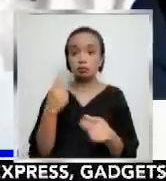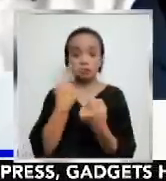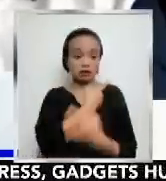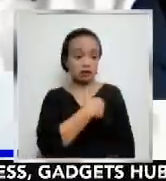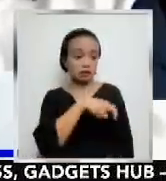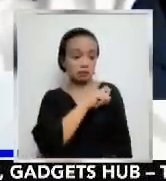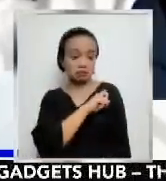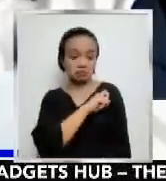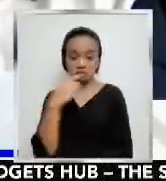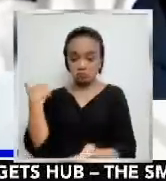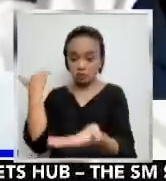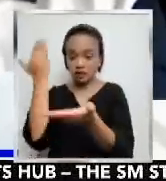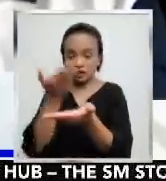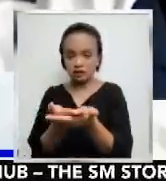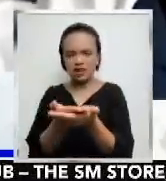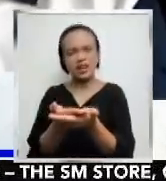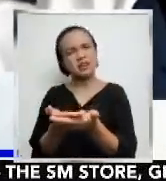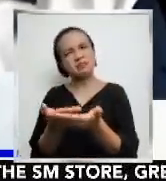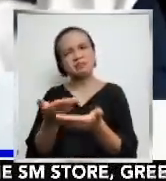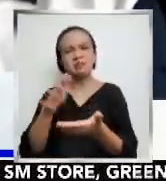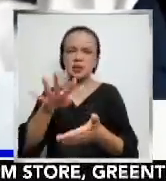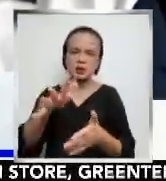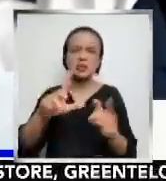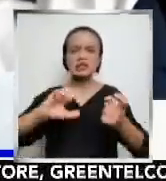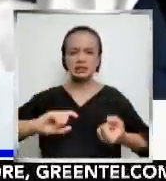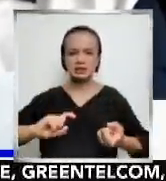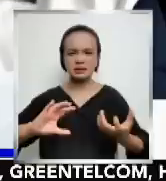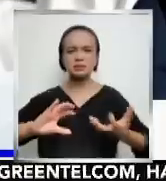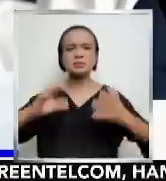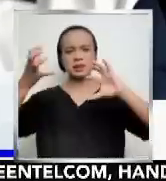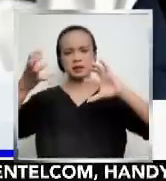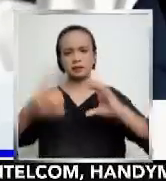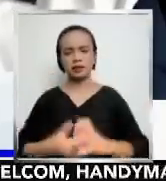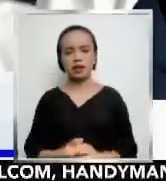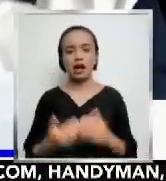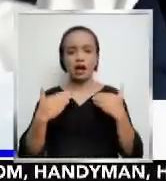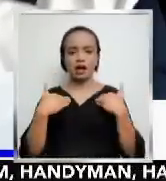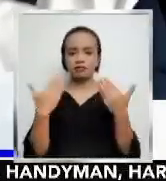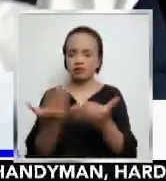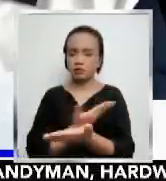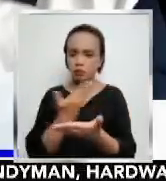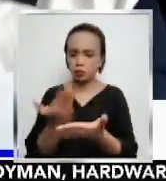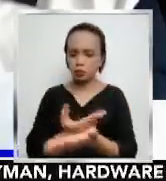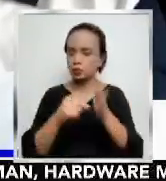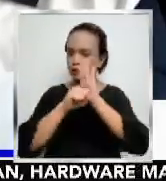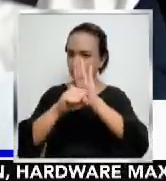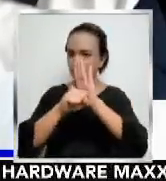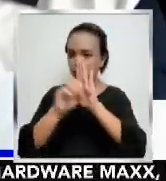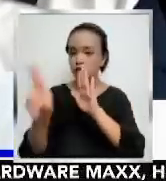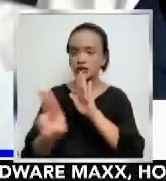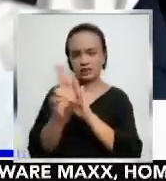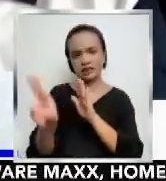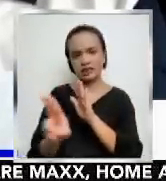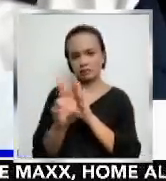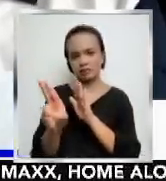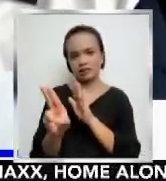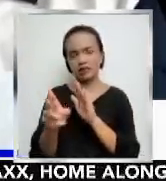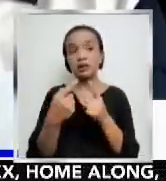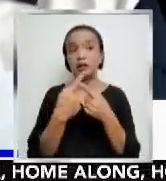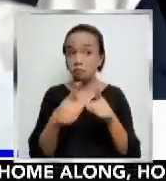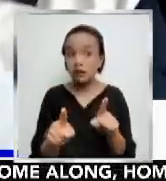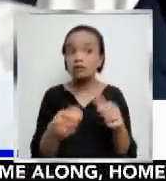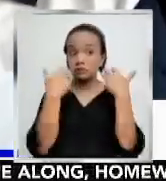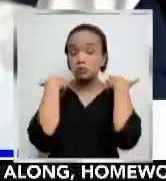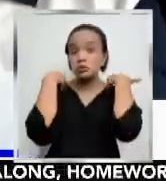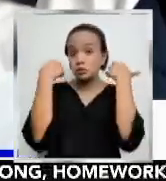medyo nagbago. Ano? Nagkaroon ng mga bagong simbolo na ginagamit. Pero malakas din ang